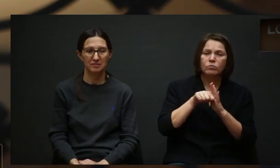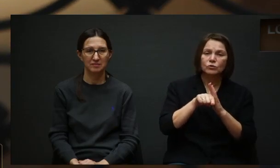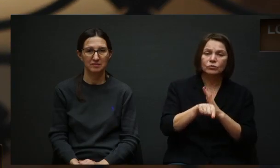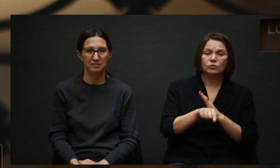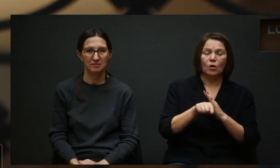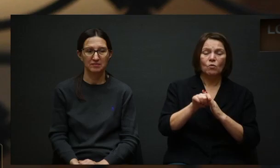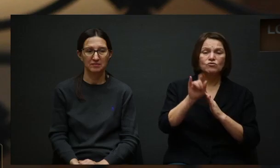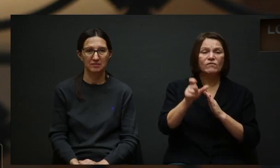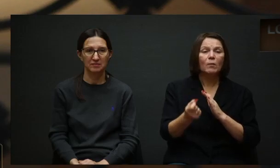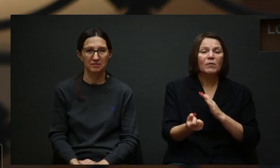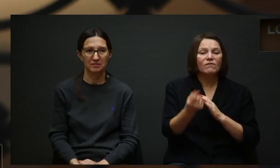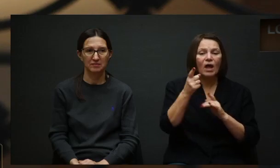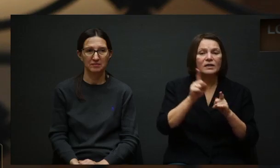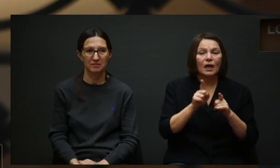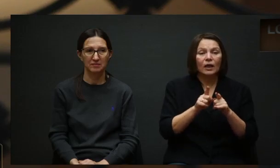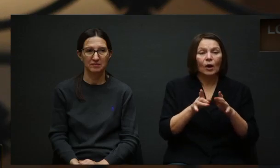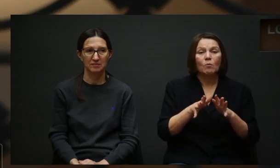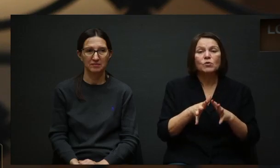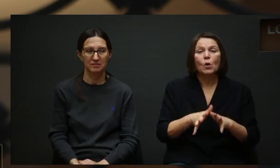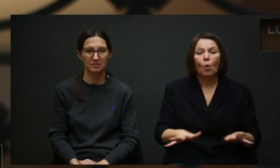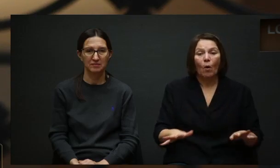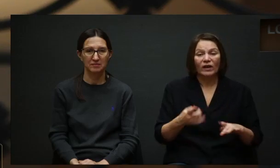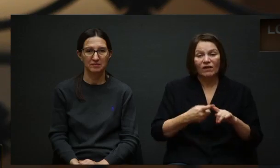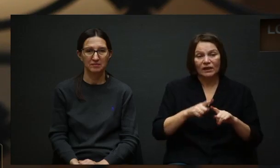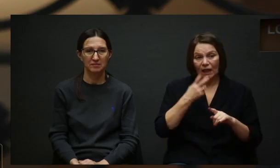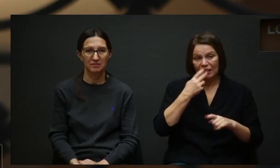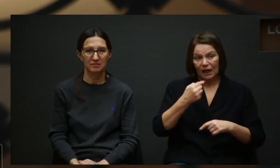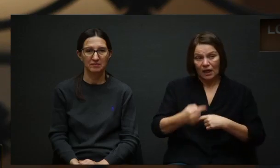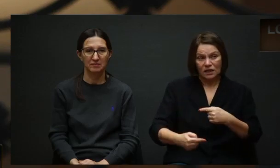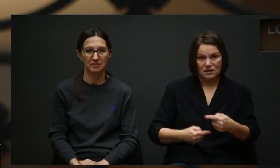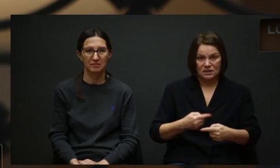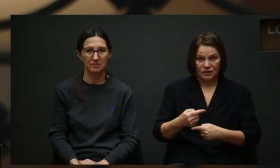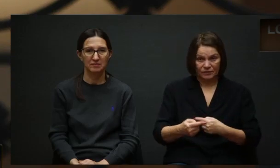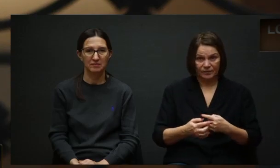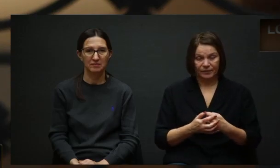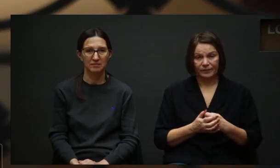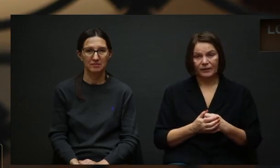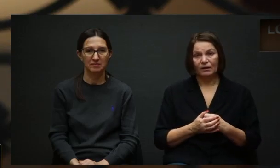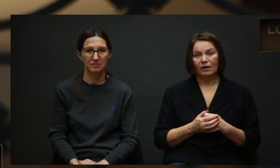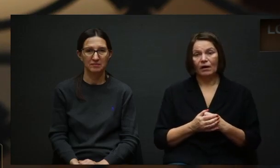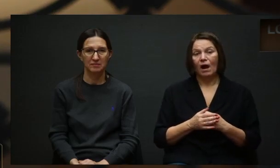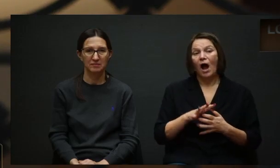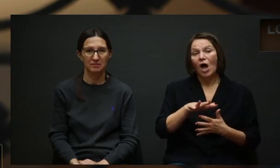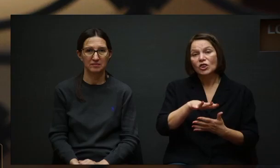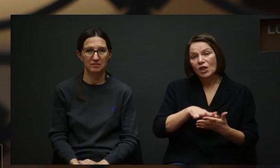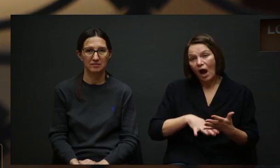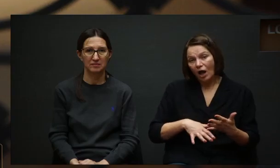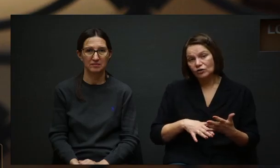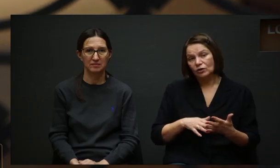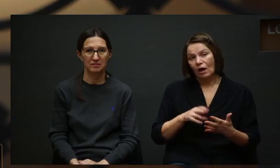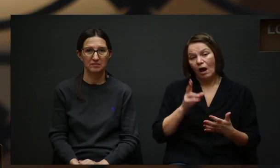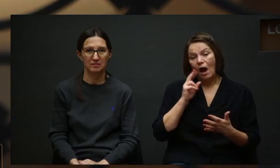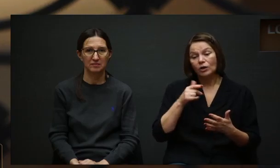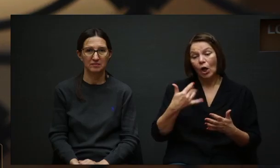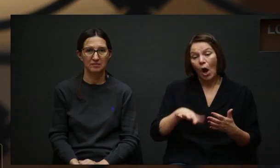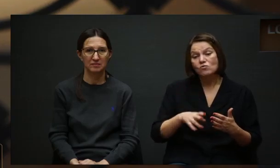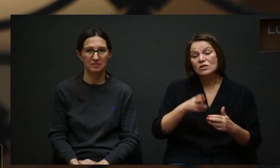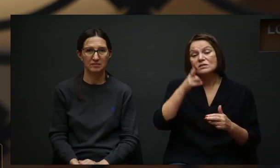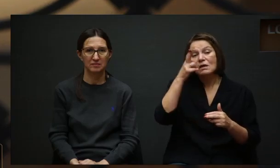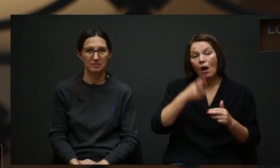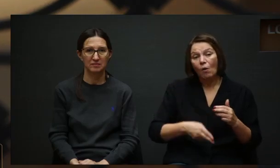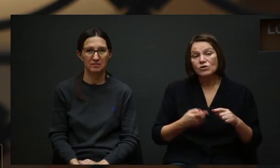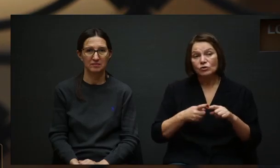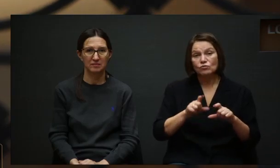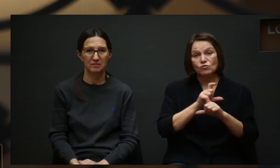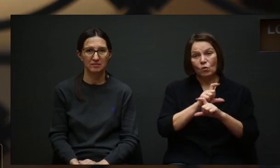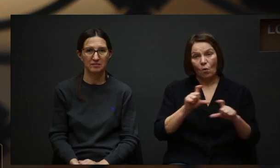появляются какие-то корни вот в этой традиции. А дальше, когда ты уже проходишь эту школу,